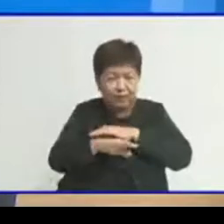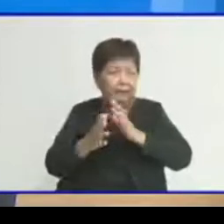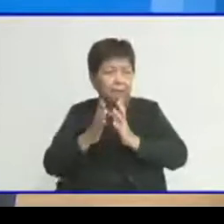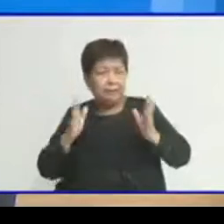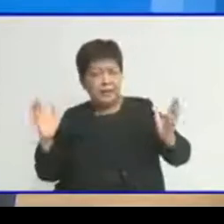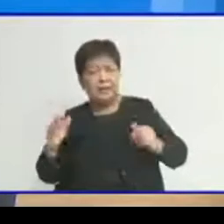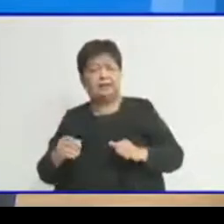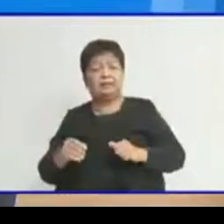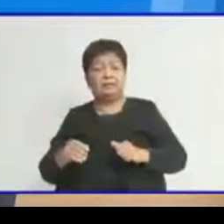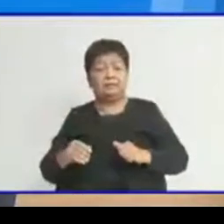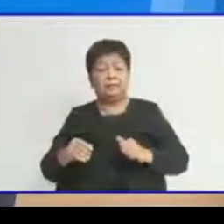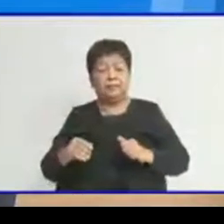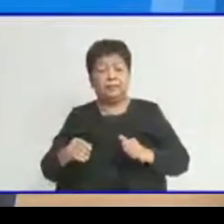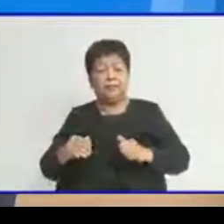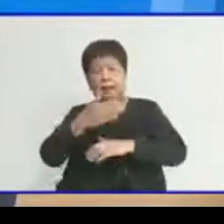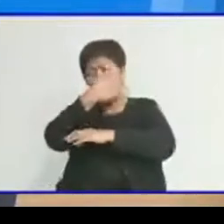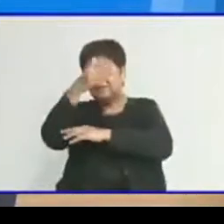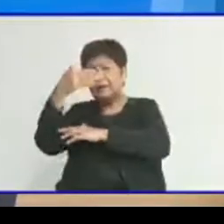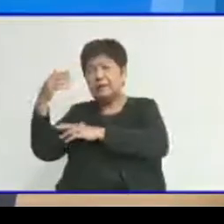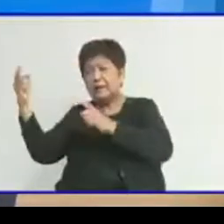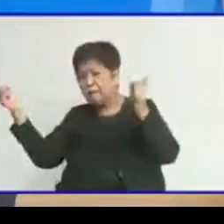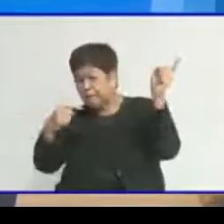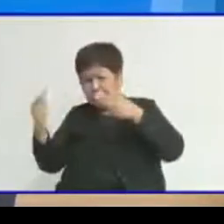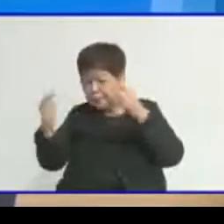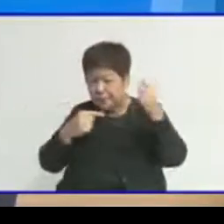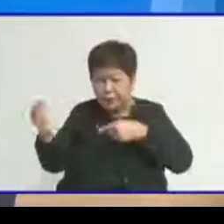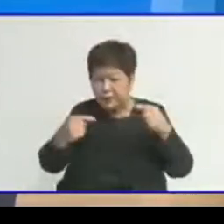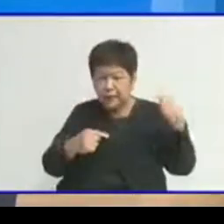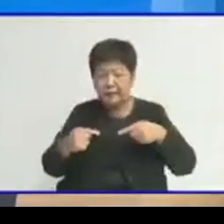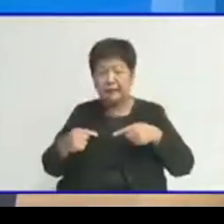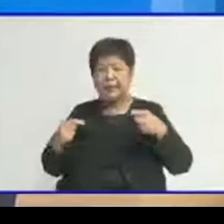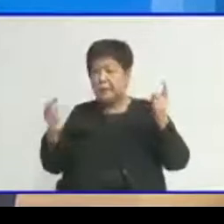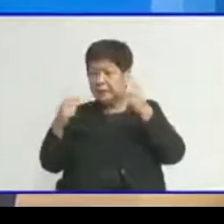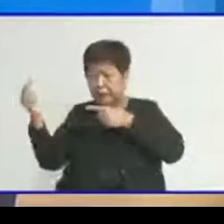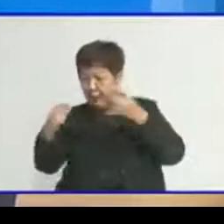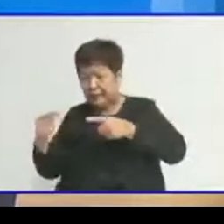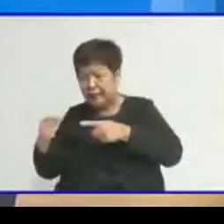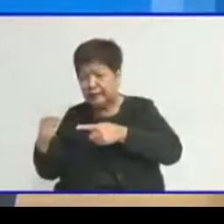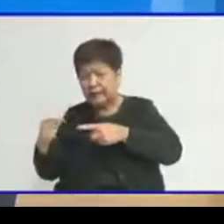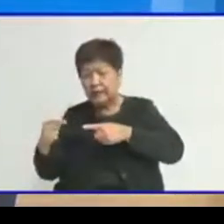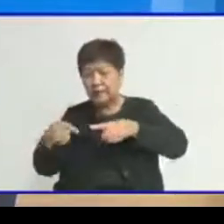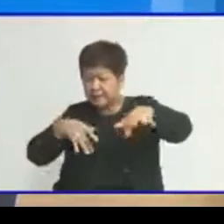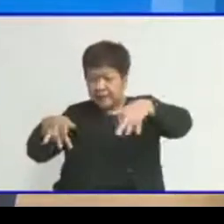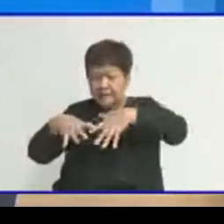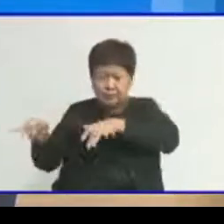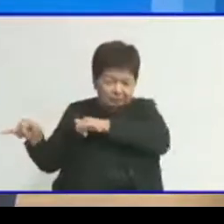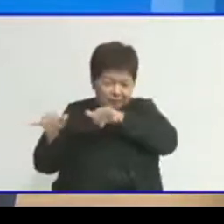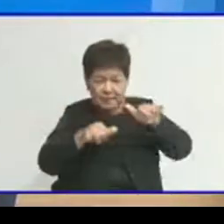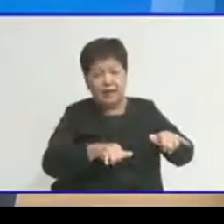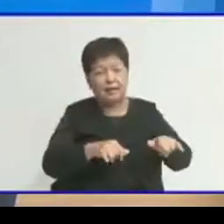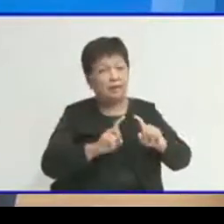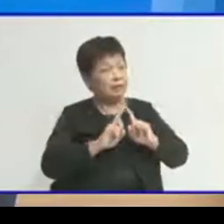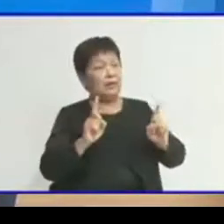เรามีการสร้างตัวตนอัตลักษณ์ของเราให้เป็นคนชาติใดชาติหนึ่งขึ้นมาใช่ไหมครับแล้วเราเอาตัวตนอัตลักษณ์เหล่านั้นเ